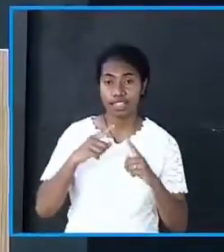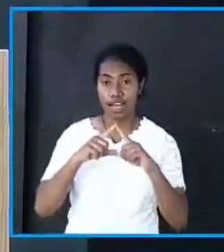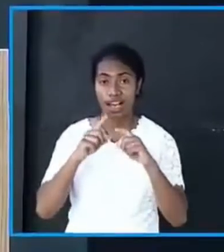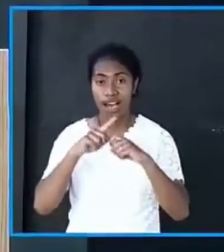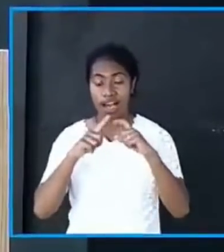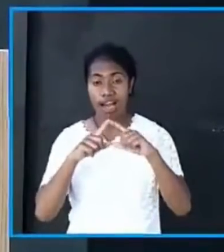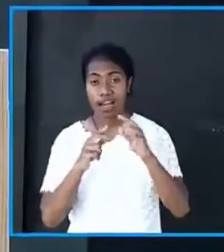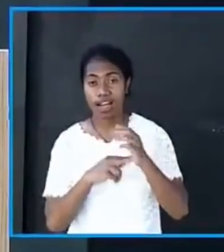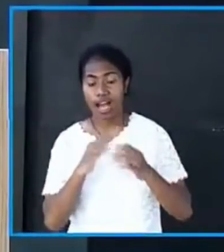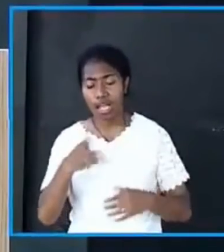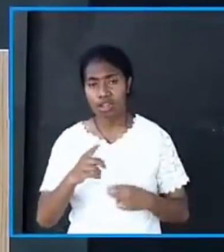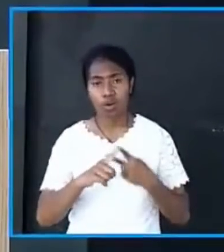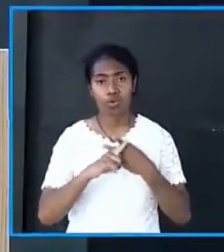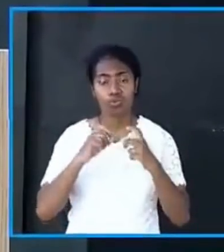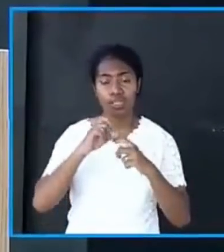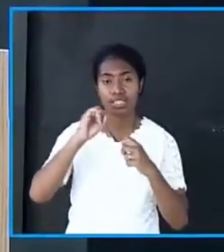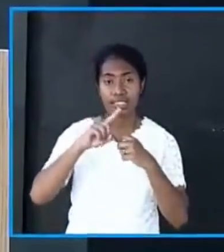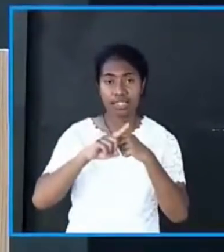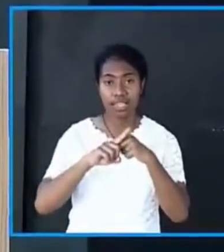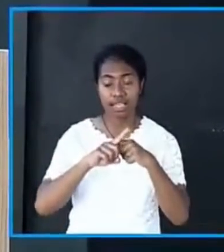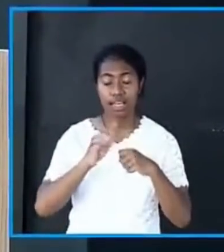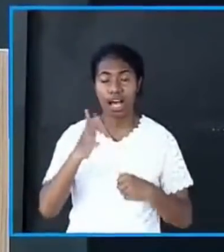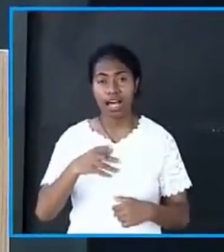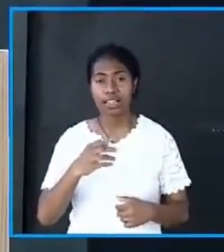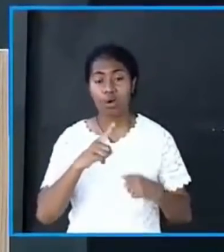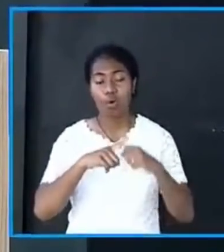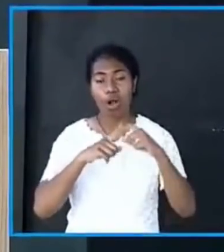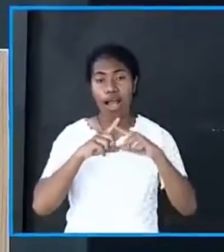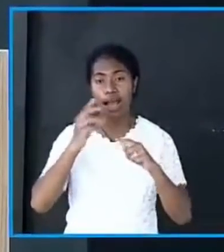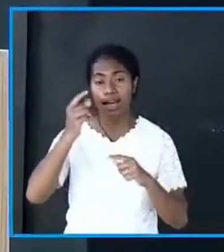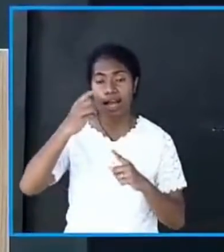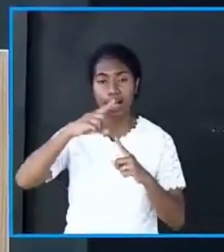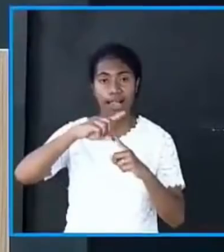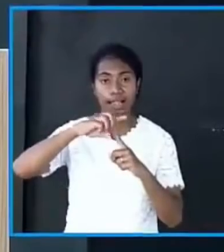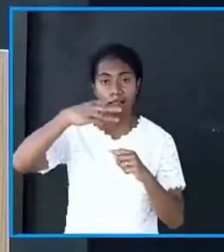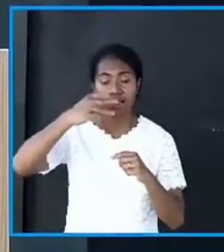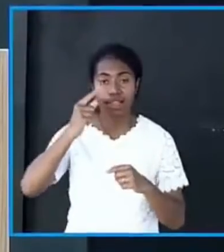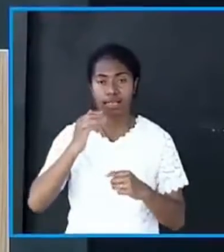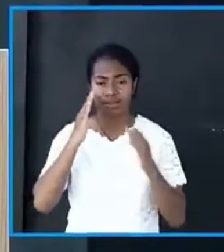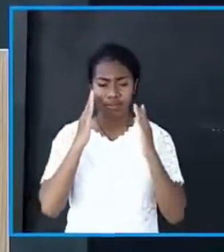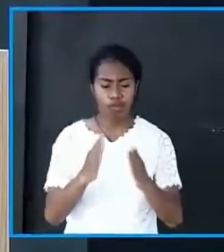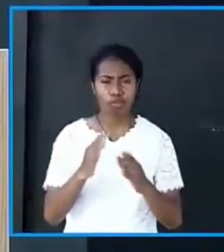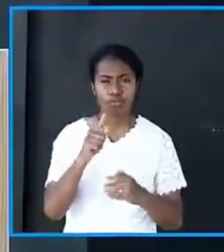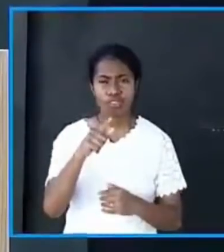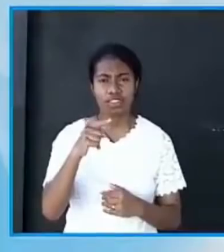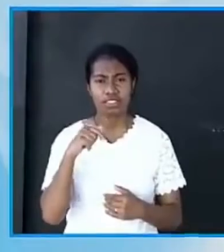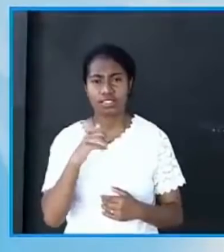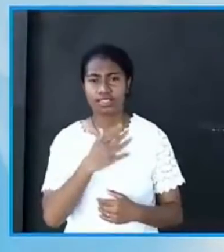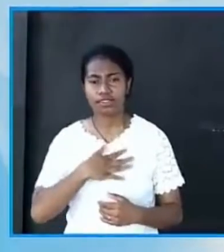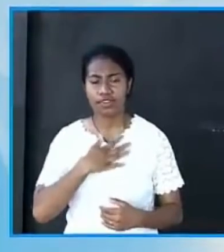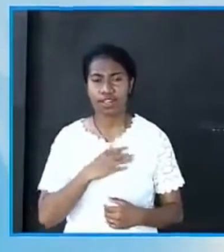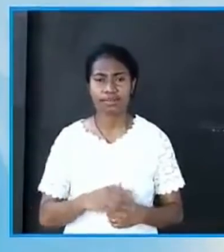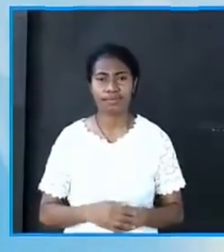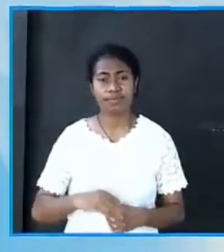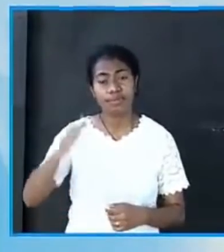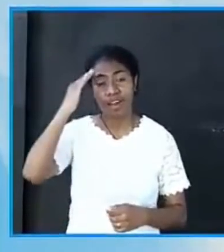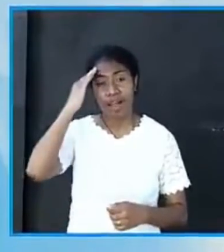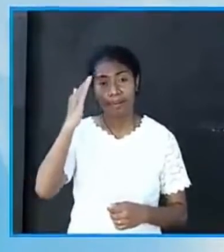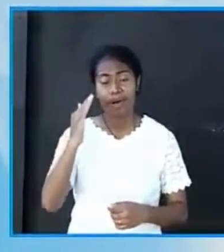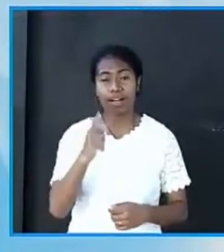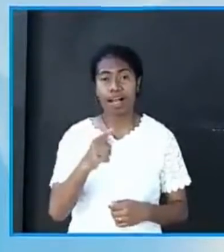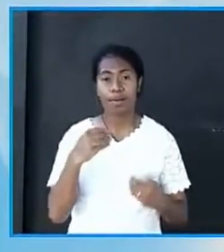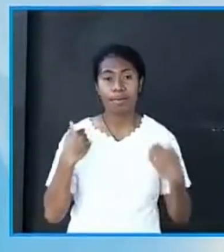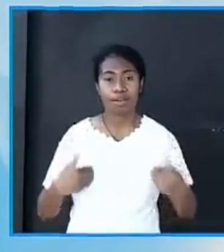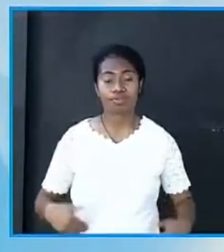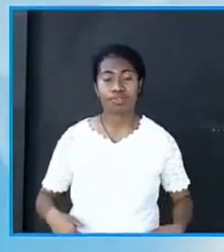entah fisik atau Hai karakternya perhatikan Mazmur 856 Apakah manusia